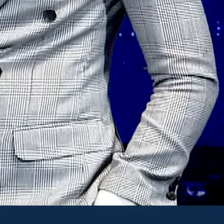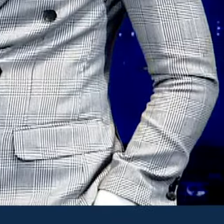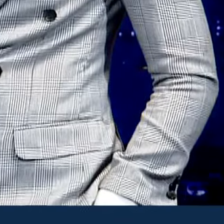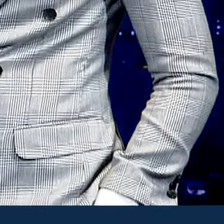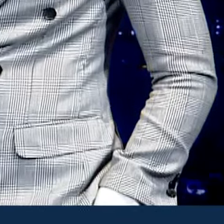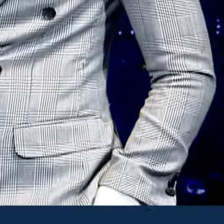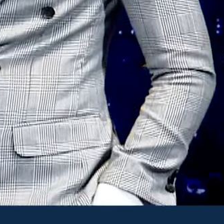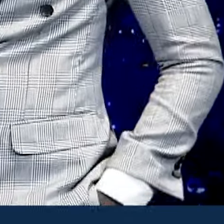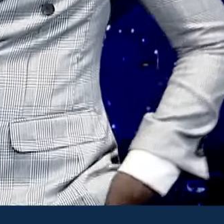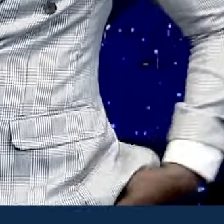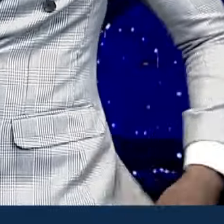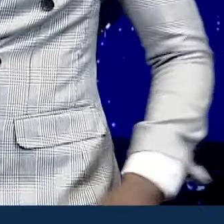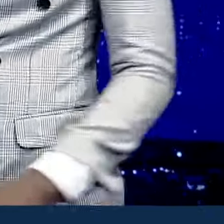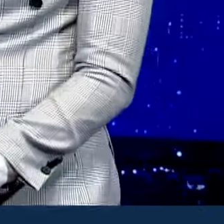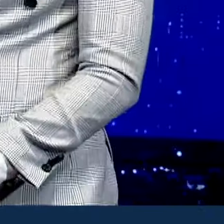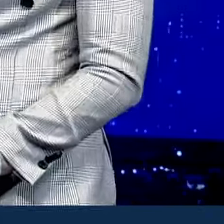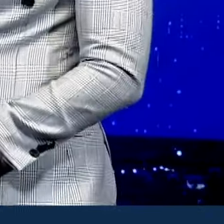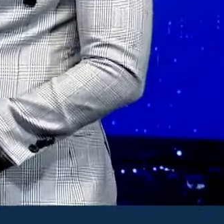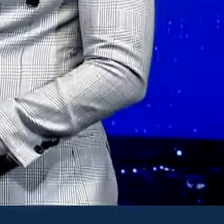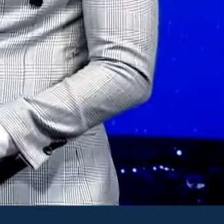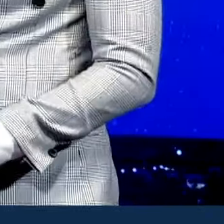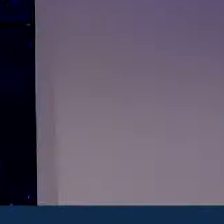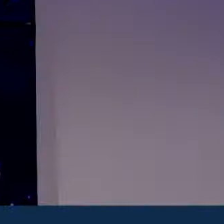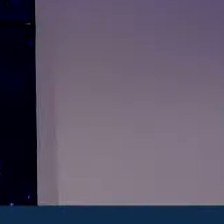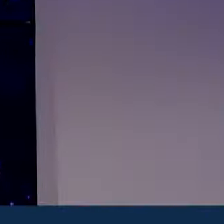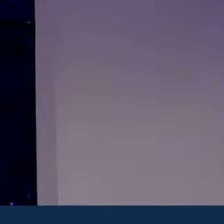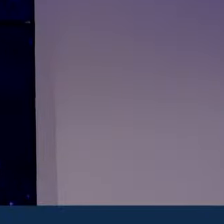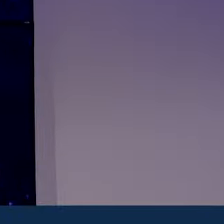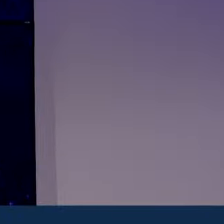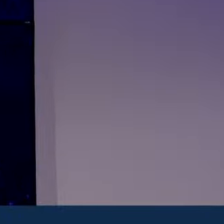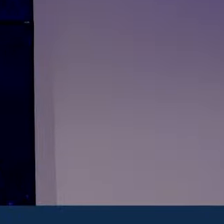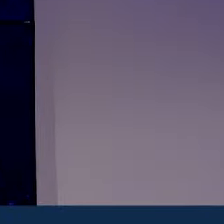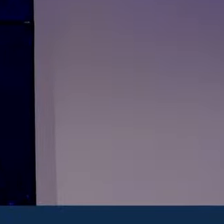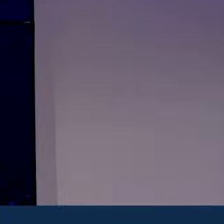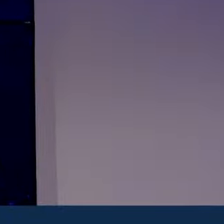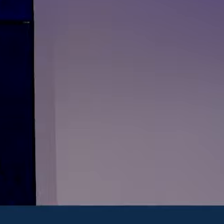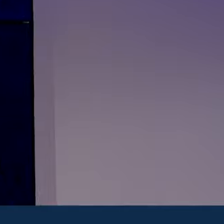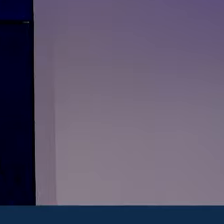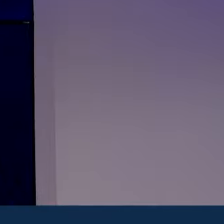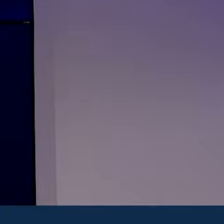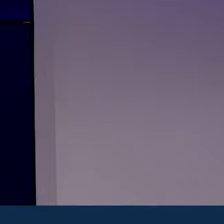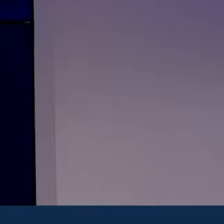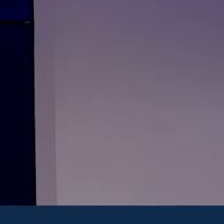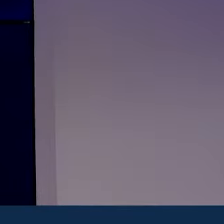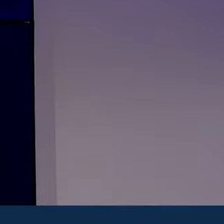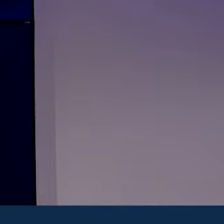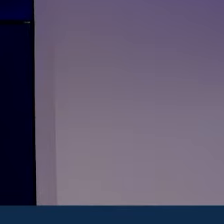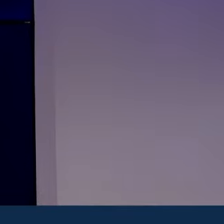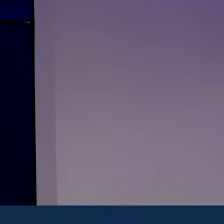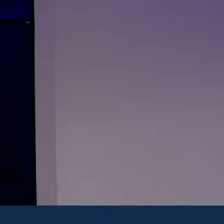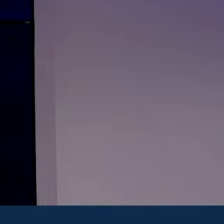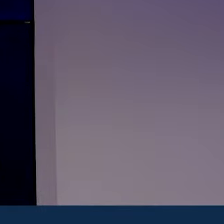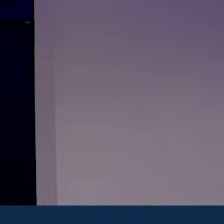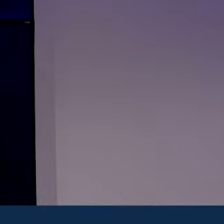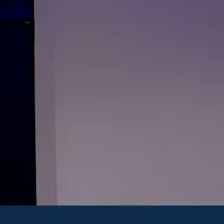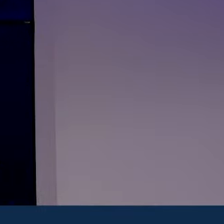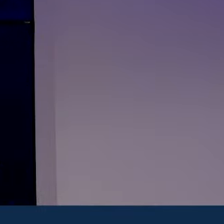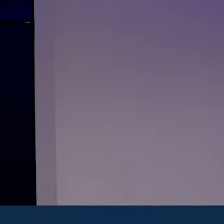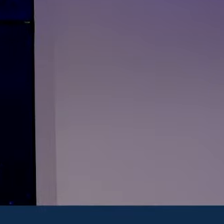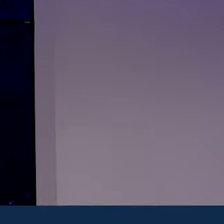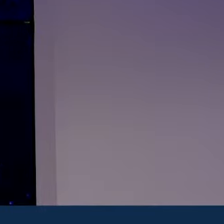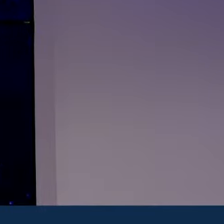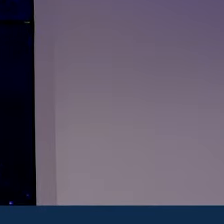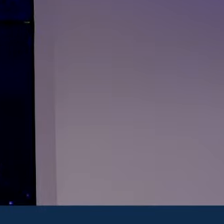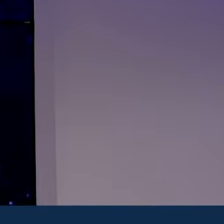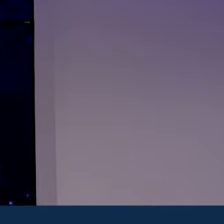rwakwigishije iki? So uru rugendo ikintu rwanyigishije, first of all, uhura n'abantu b'ingeri